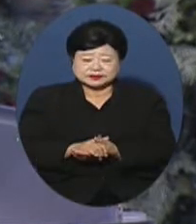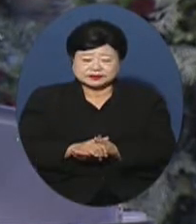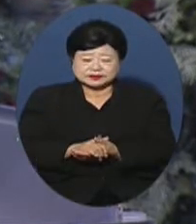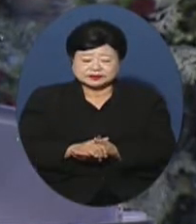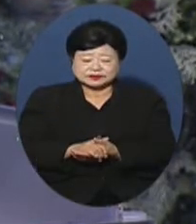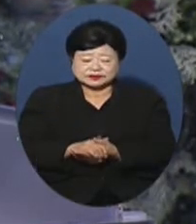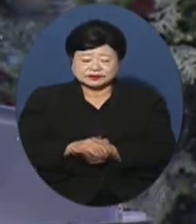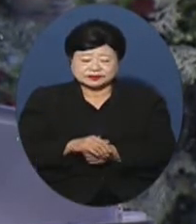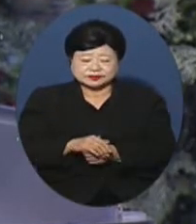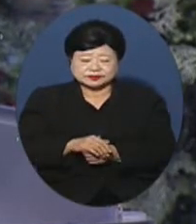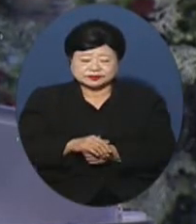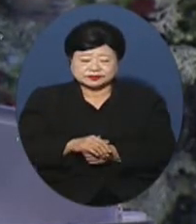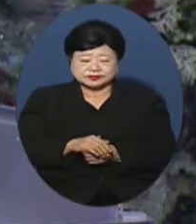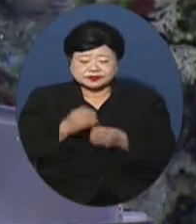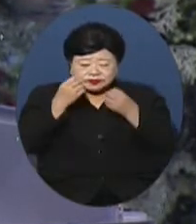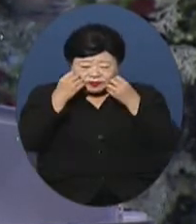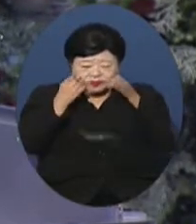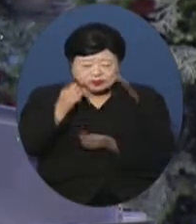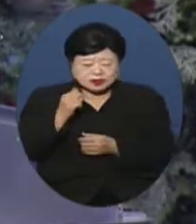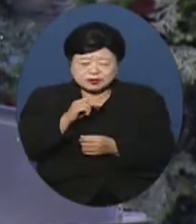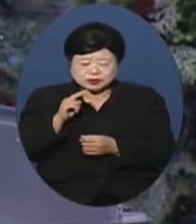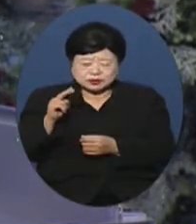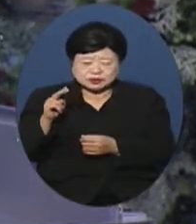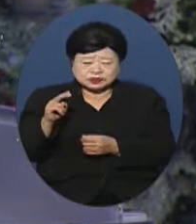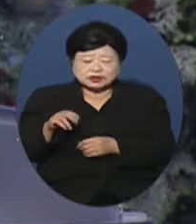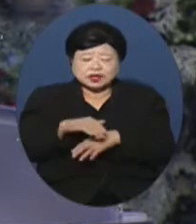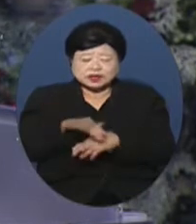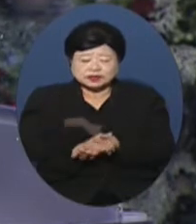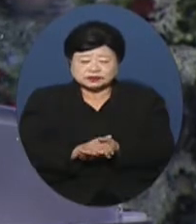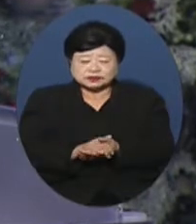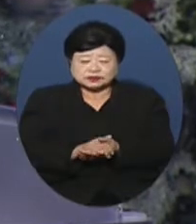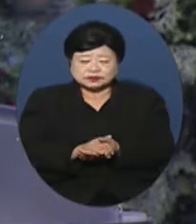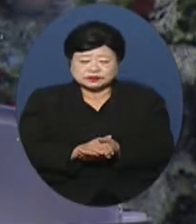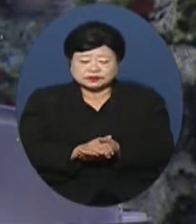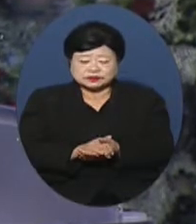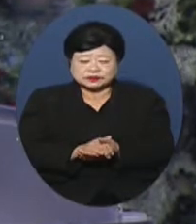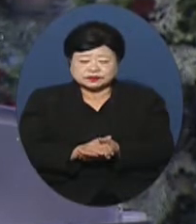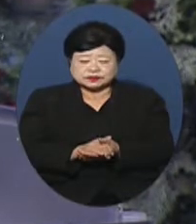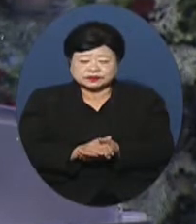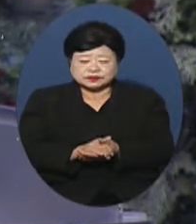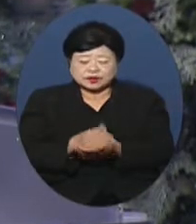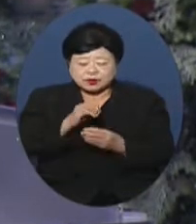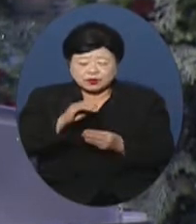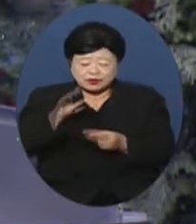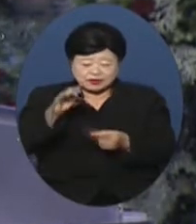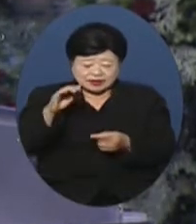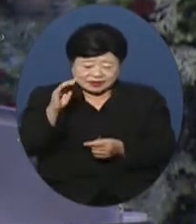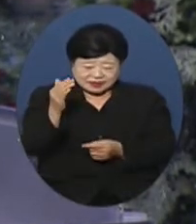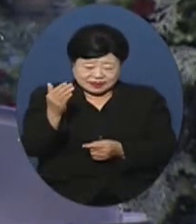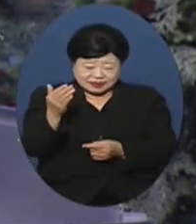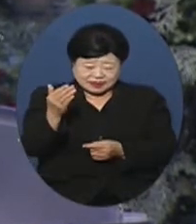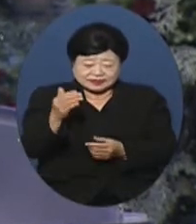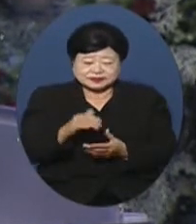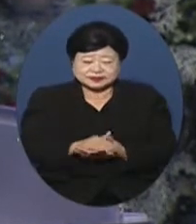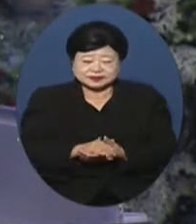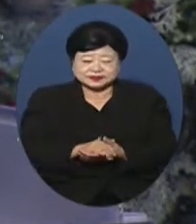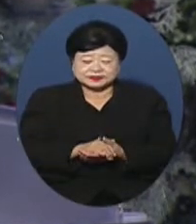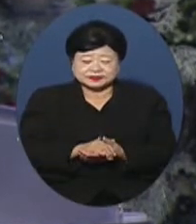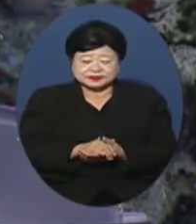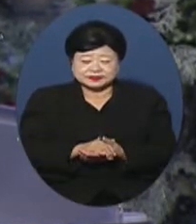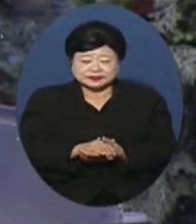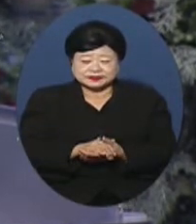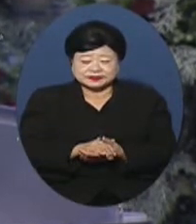보호 회로와 새로운 이 모든 귀하고 복된 쳐 번엔